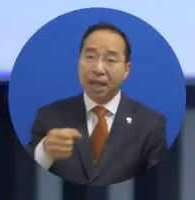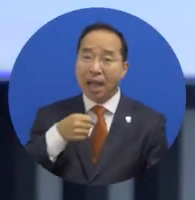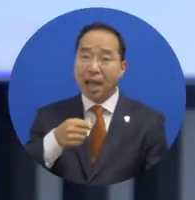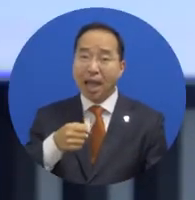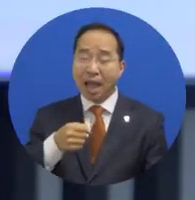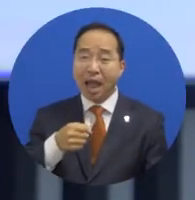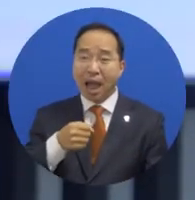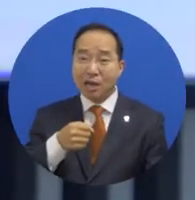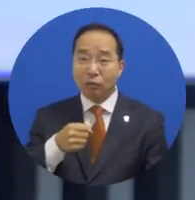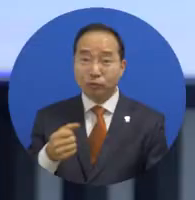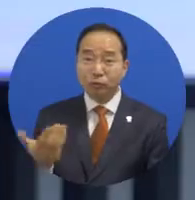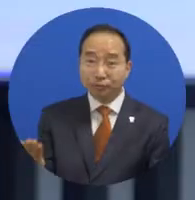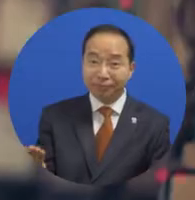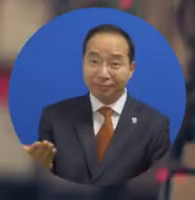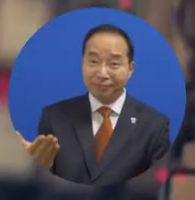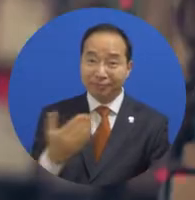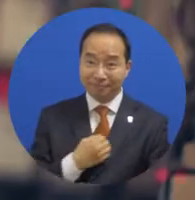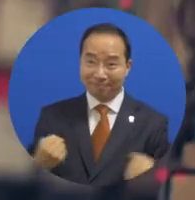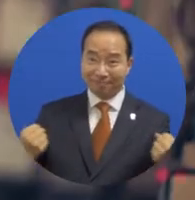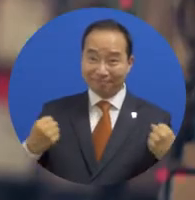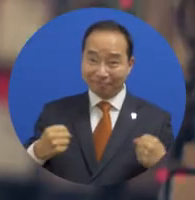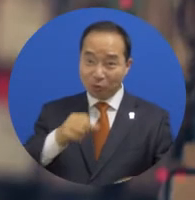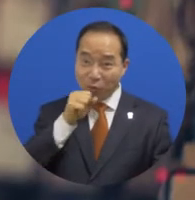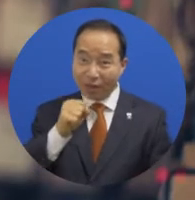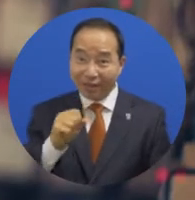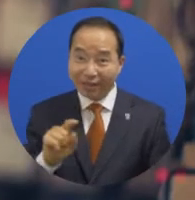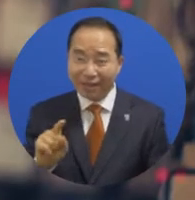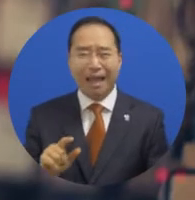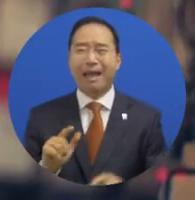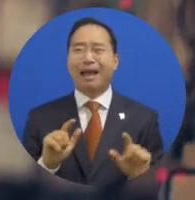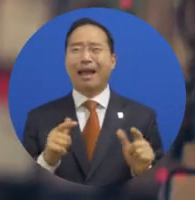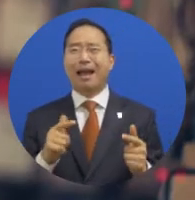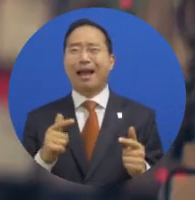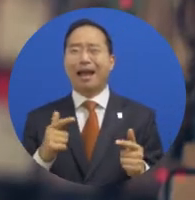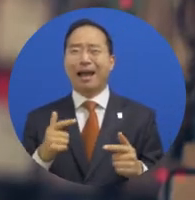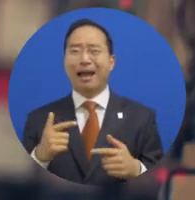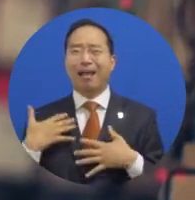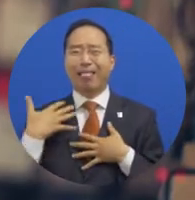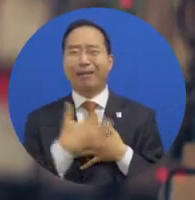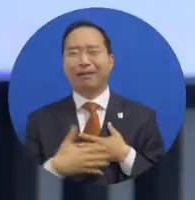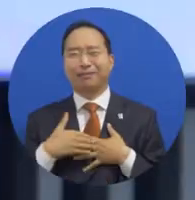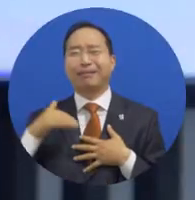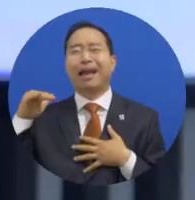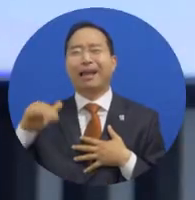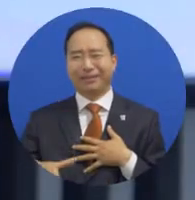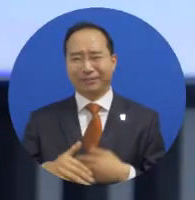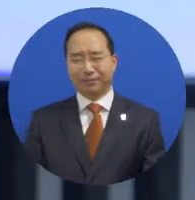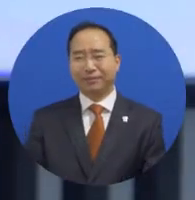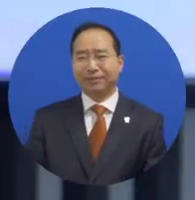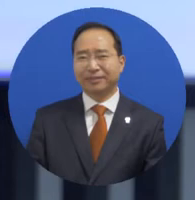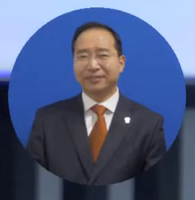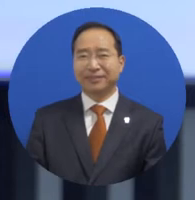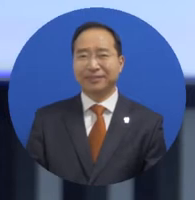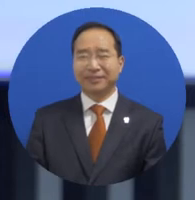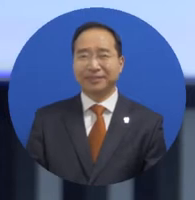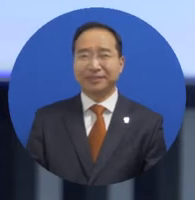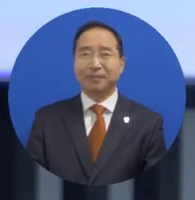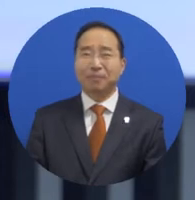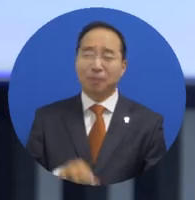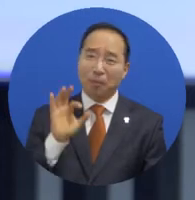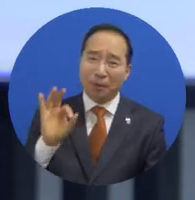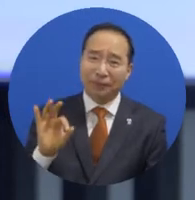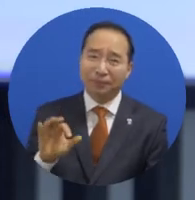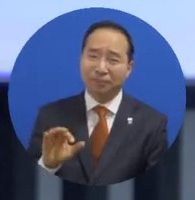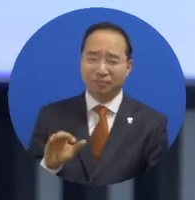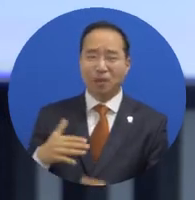아나운서님 체력 좋으신가요? 아니요. 저술 체력입니다. 아마도 제 생각에는요,